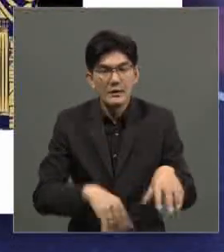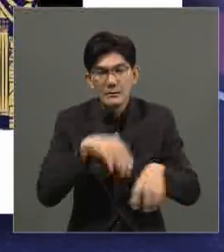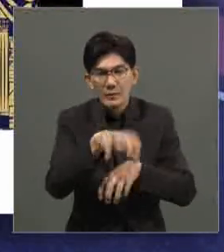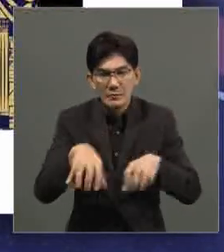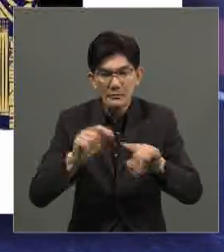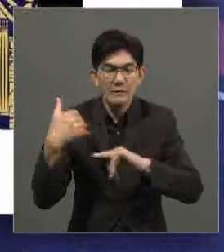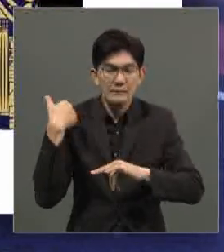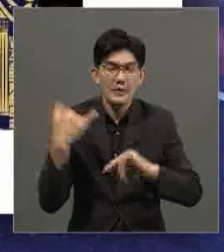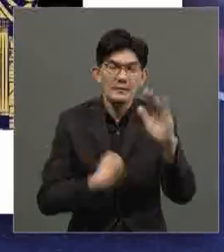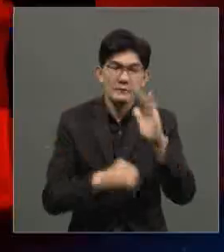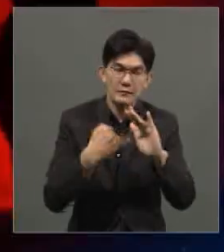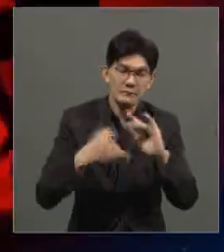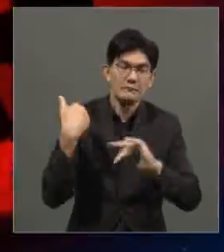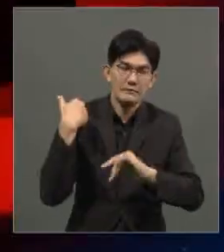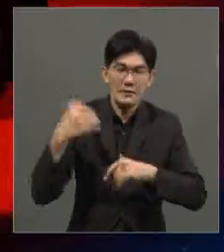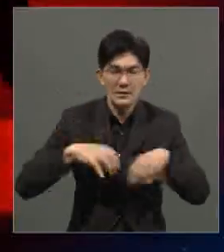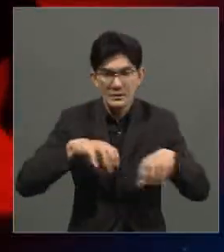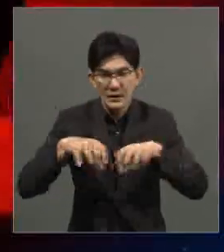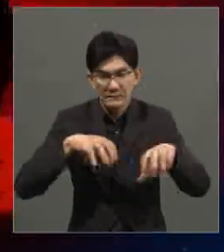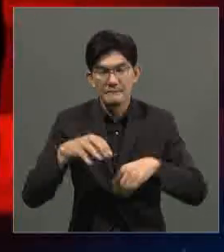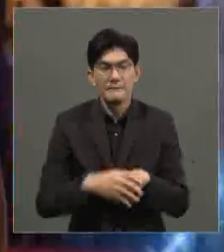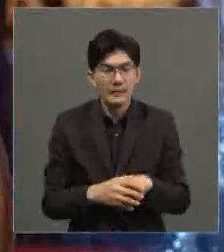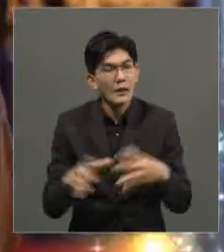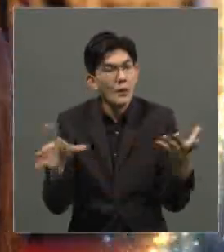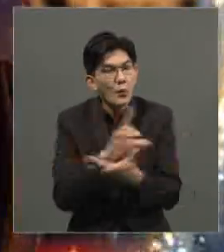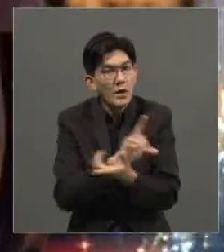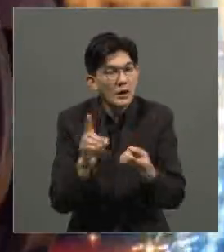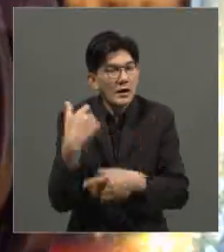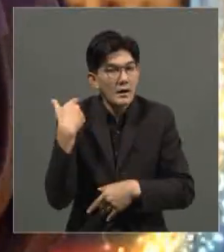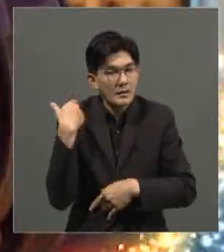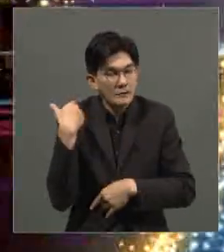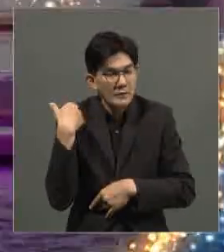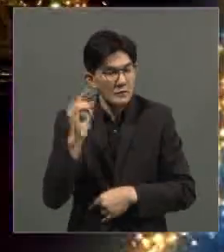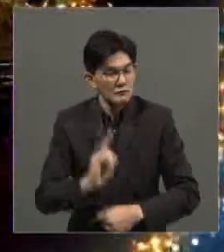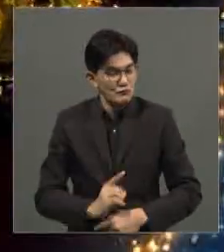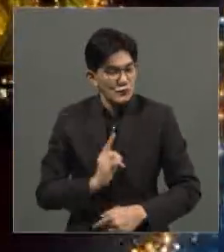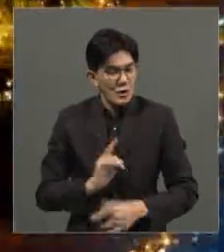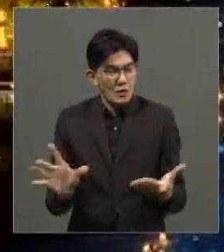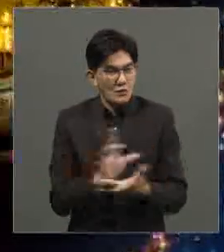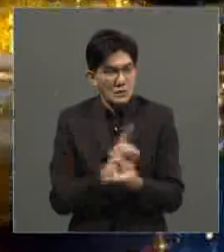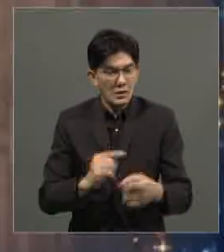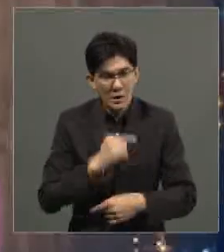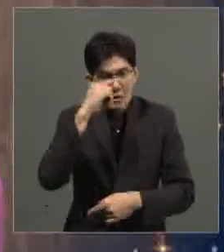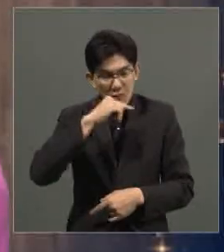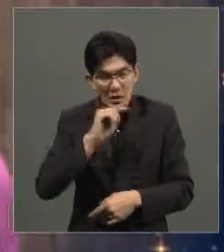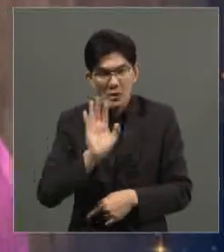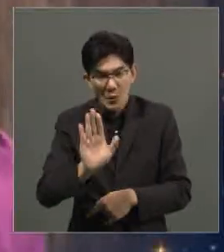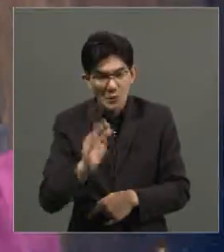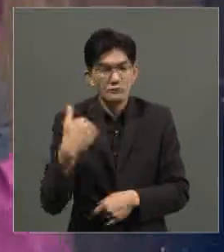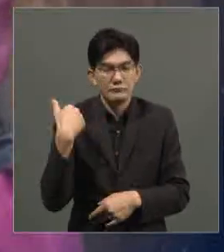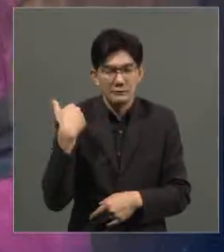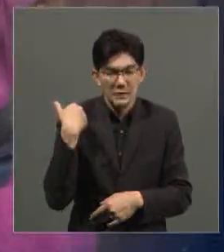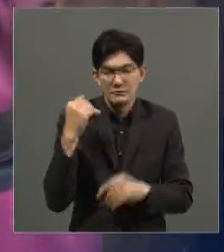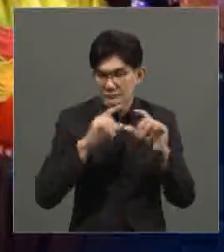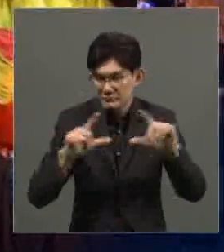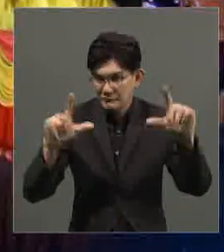ในหลายจังหวัดทั่วประเทศกิจกรรมทางวัฒนธรรมนำเสนออัตลักษณ์ศิลปะวัฒนธรรมประเพณีและเอกลักษณ์